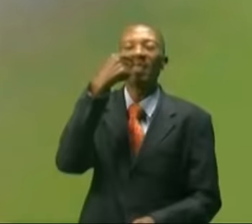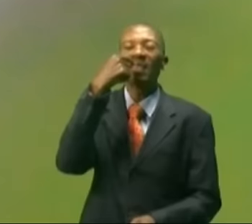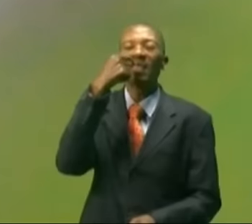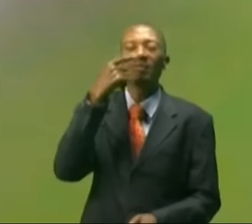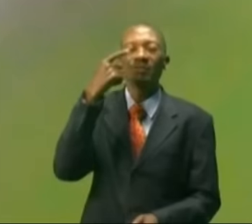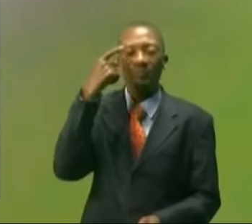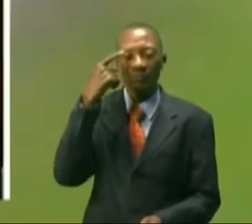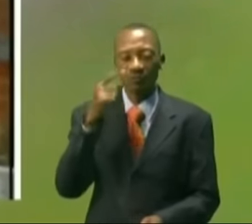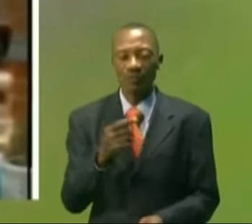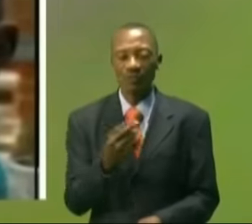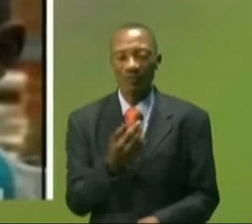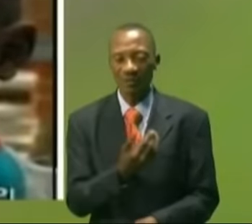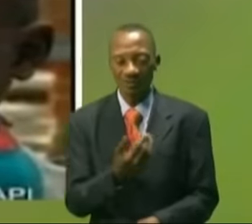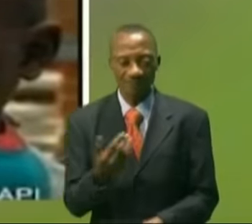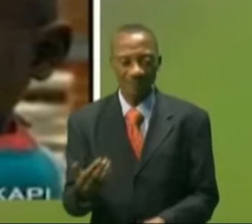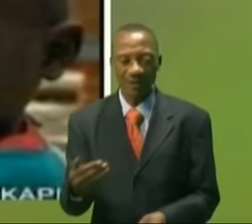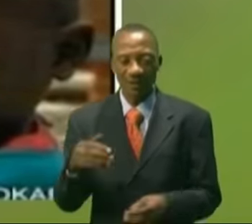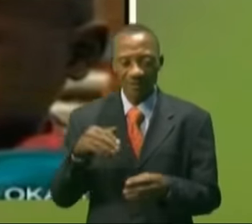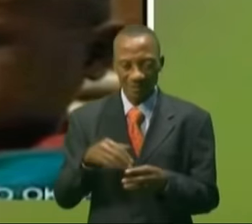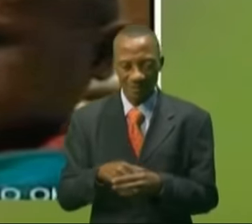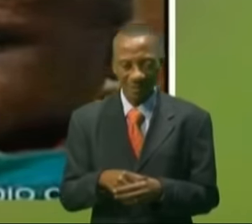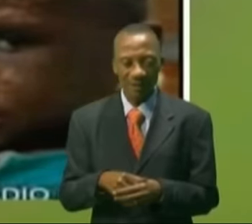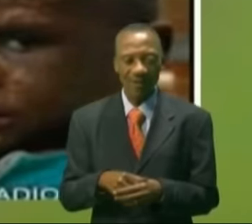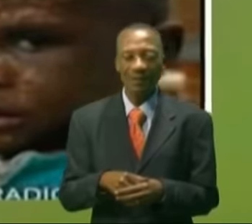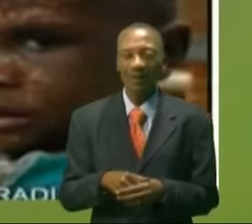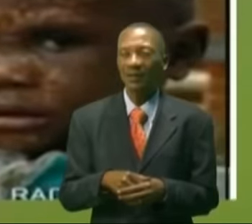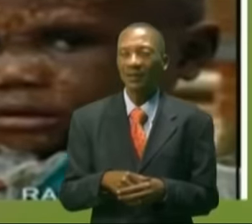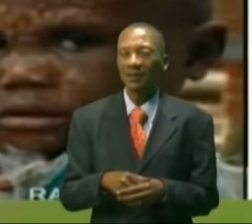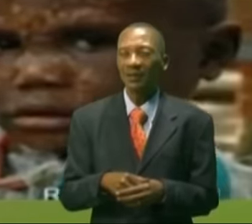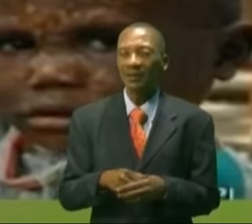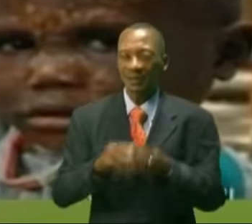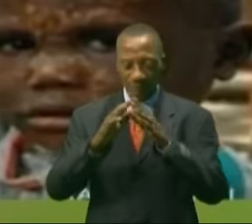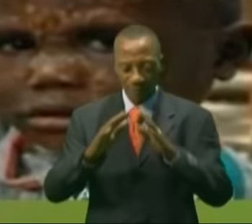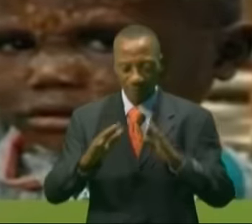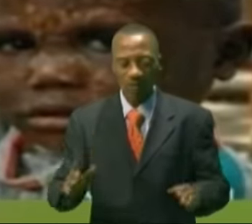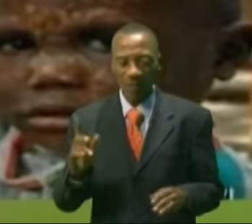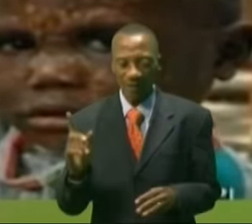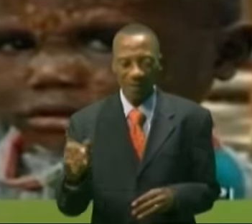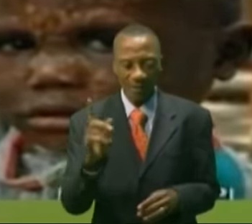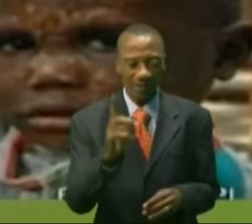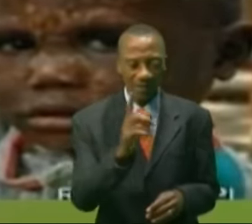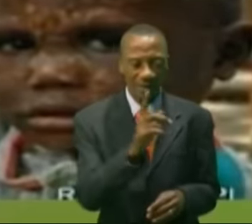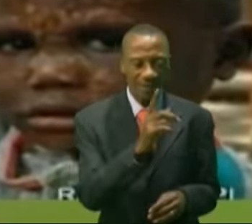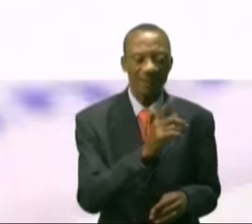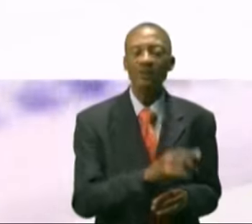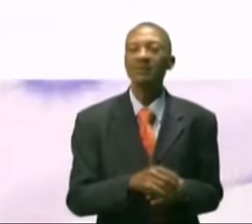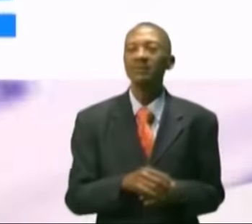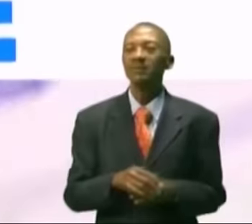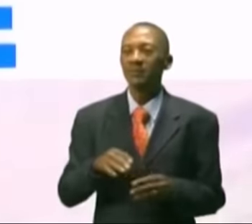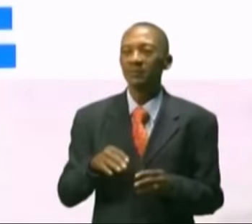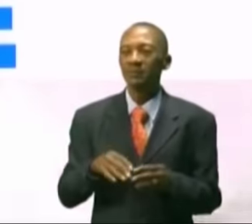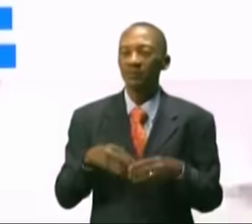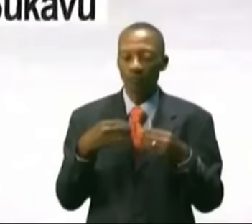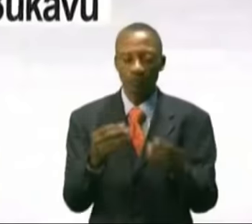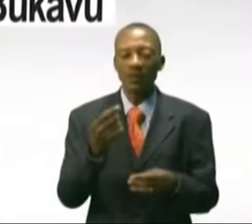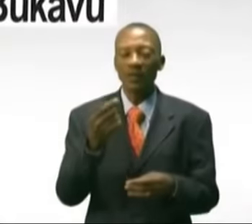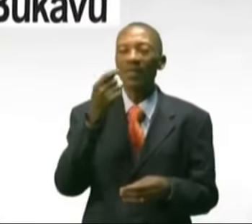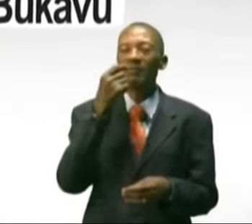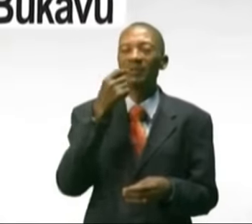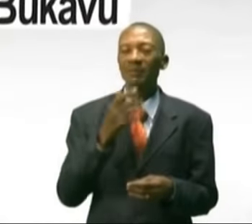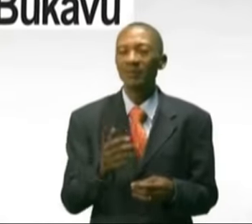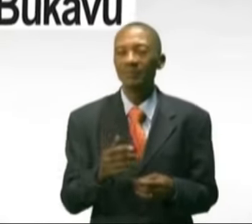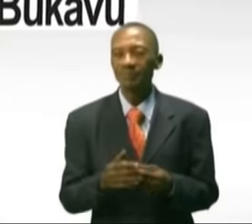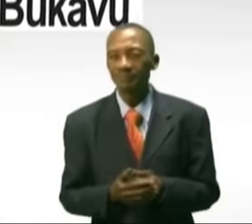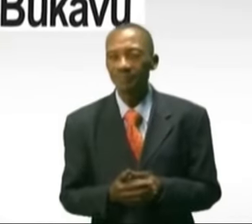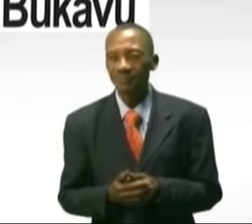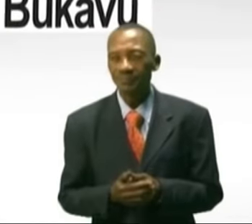Il existe un risque élevé de contamination pour la population de la ville de Goma et ses environs. tel que